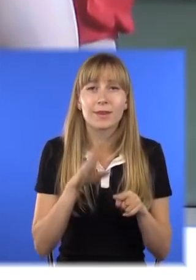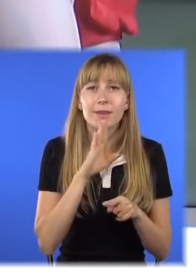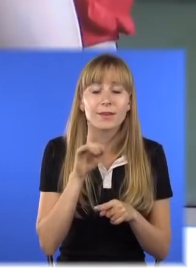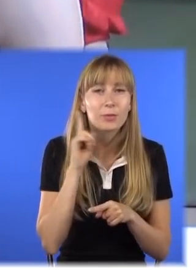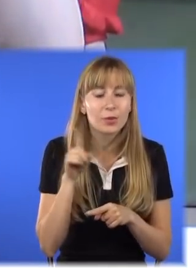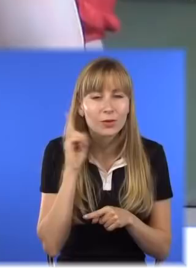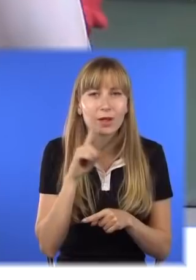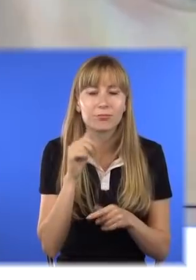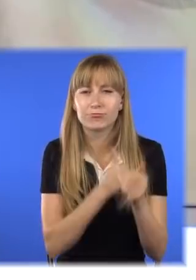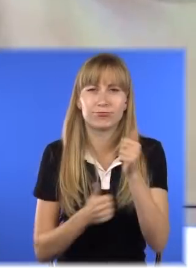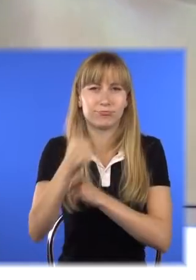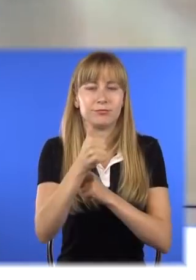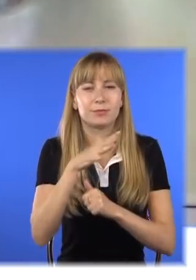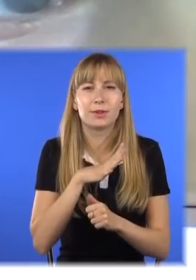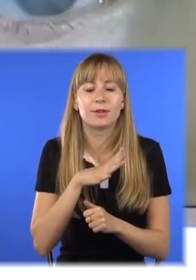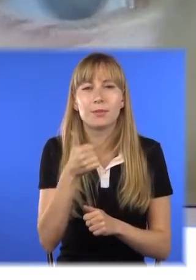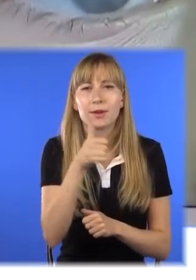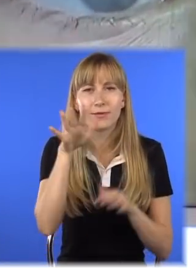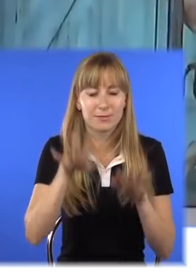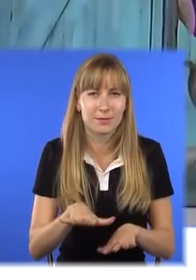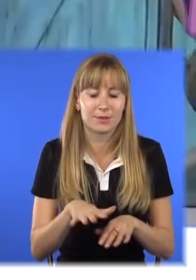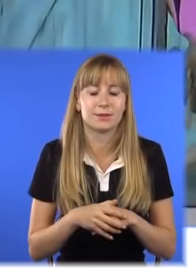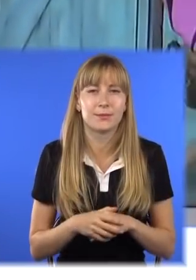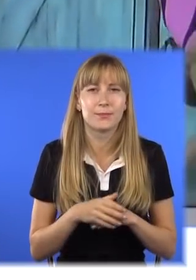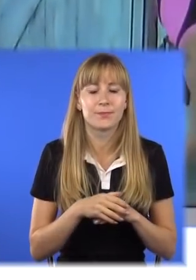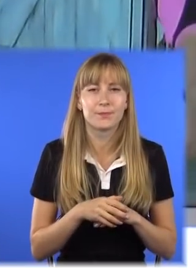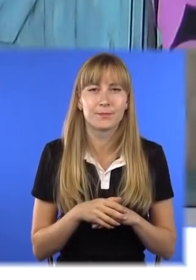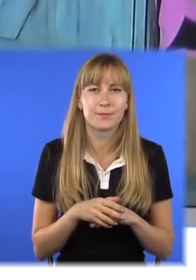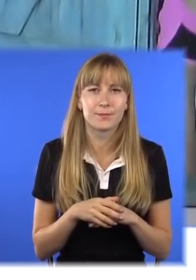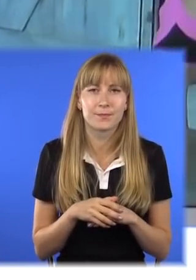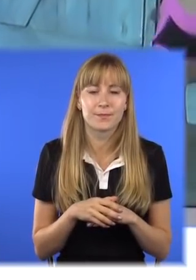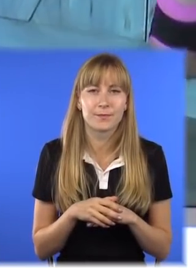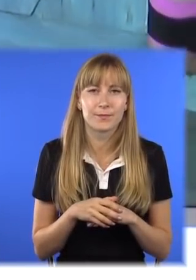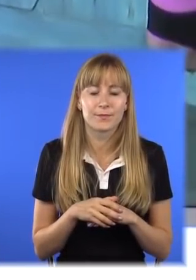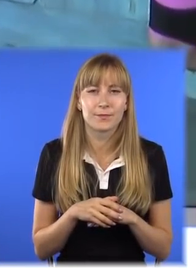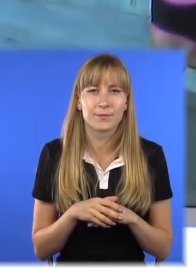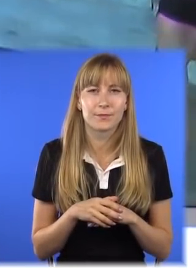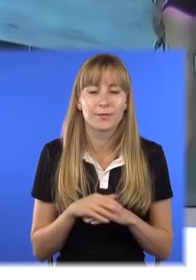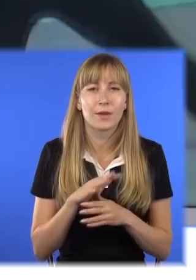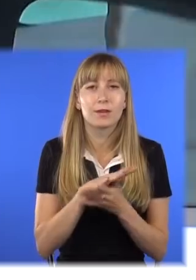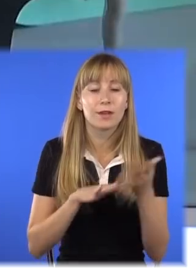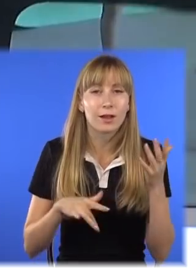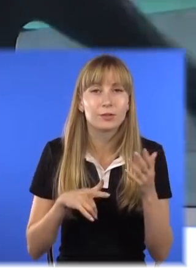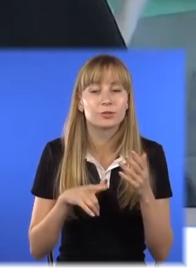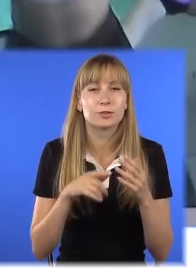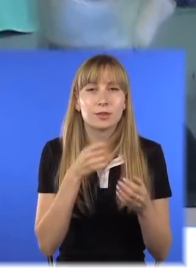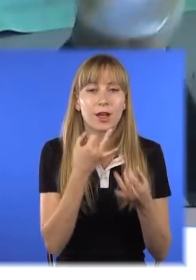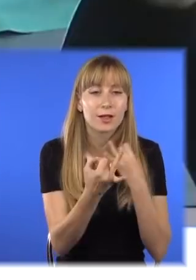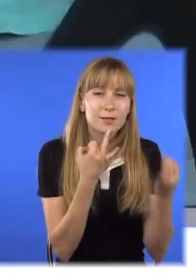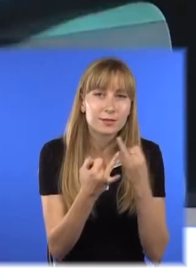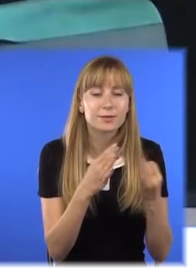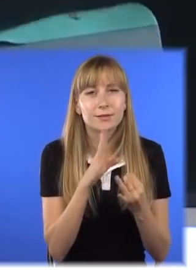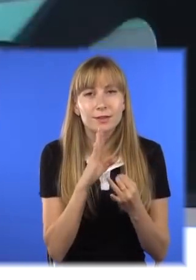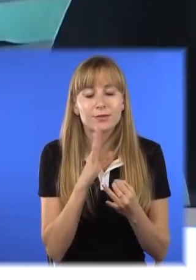місце у своїй віковій категорії. Олександр Фіфілаців поспілкувався із чемпіонкою та побував на тренуванні